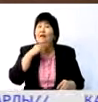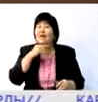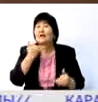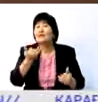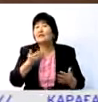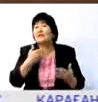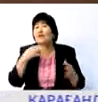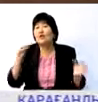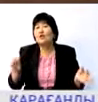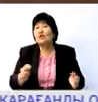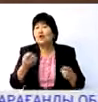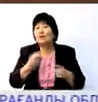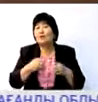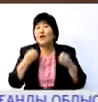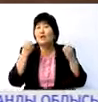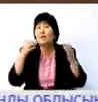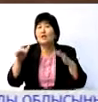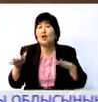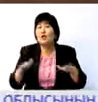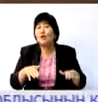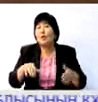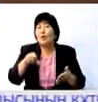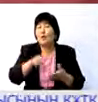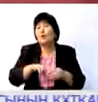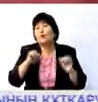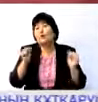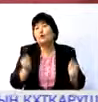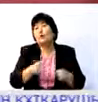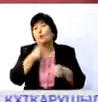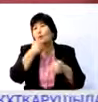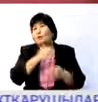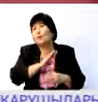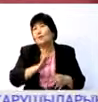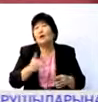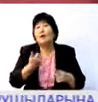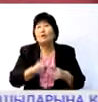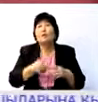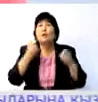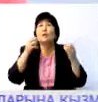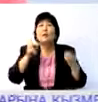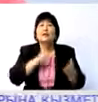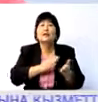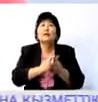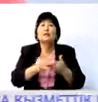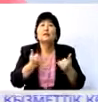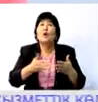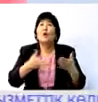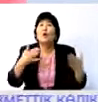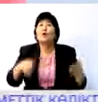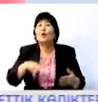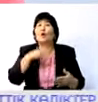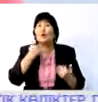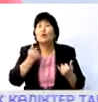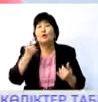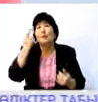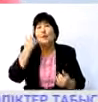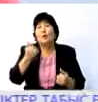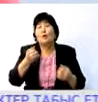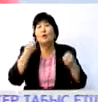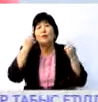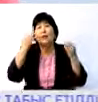бір ешқандай бұндай бір мәдени шараны өткізу мүмкін емес. Бұл мәдениет қызметкерлеріне көрсетілген үлкен құрмет деп ойлаймын. Бұған